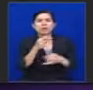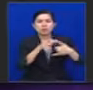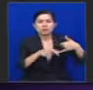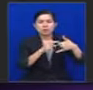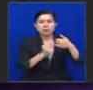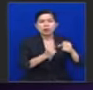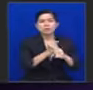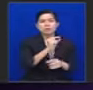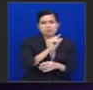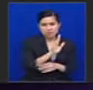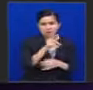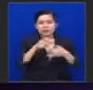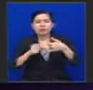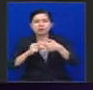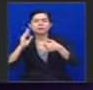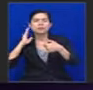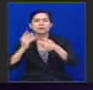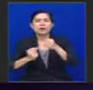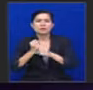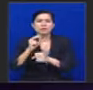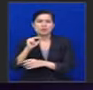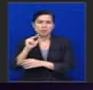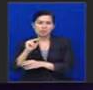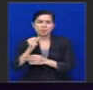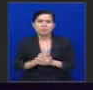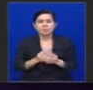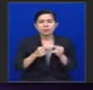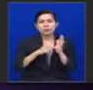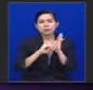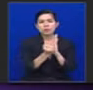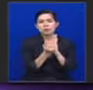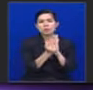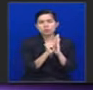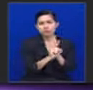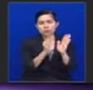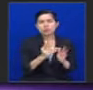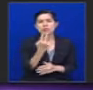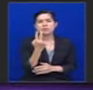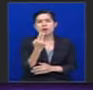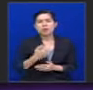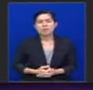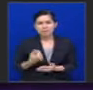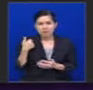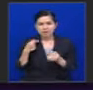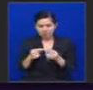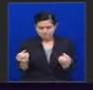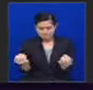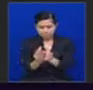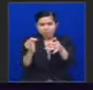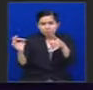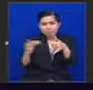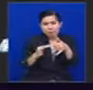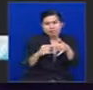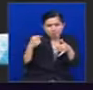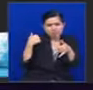ปีและนายละไมอ่วมงามทรัพย์อายุ30ปีชาวจังหวัดอุดรธานีถูกสะเก็ดระเบิดกระเด็นใส่เข้าที่ลำตัวเจ้า